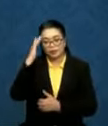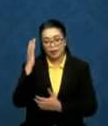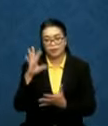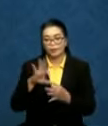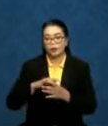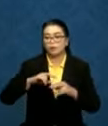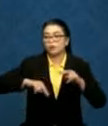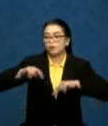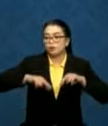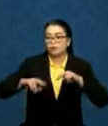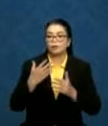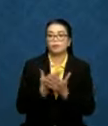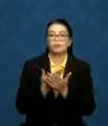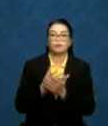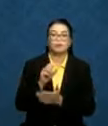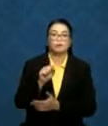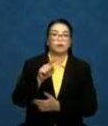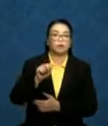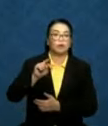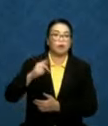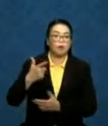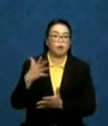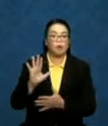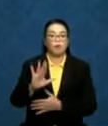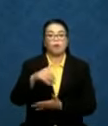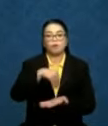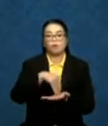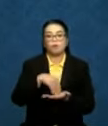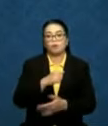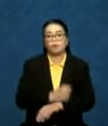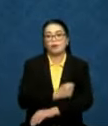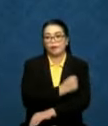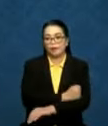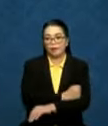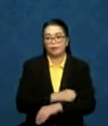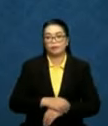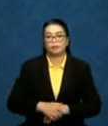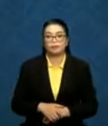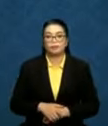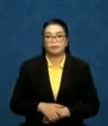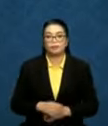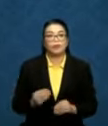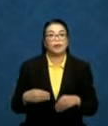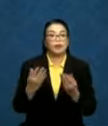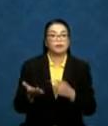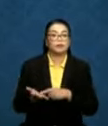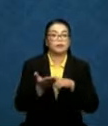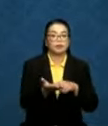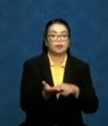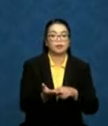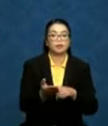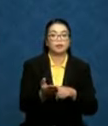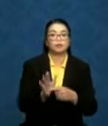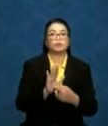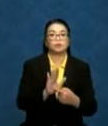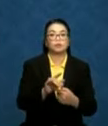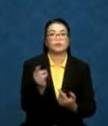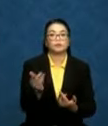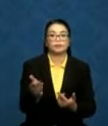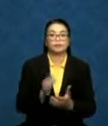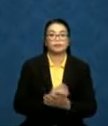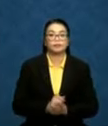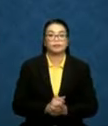บัญชีและแรางงานการกองทุนพัฒนาฝีมือแรงงานกรมพัฒนาฝีมือแรงงานนะครับและได้ให้เสนอต่อสภาผู้แทนราษฎร